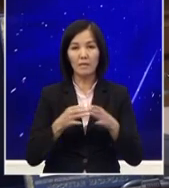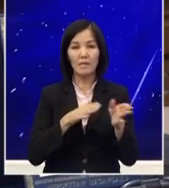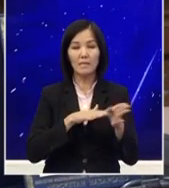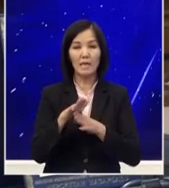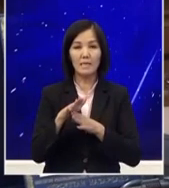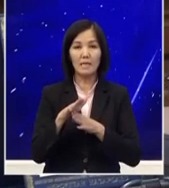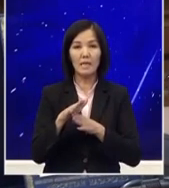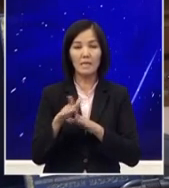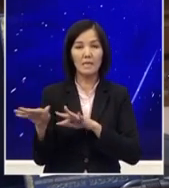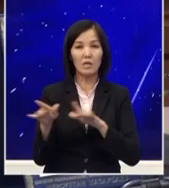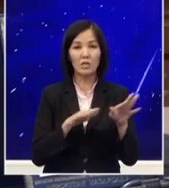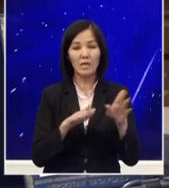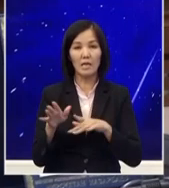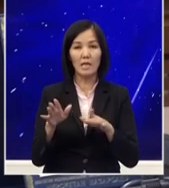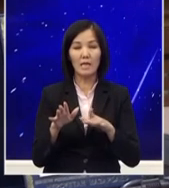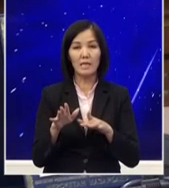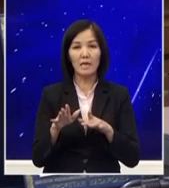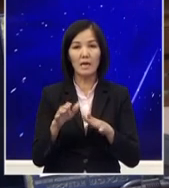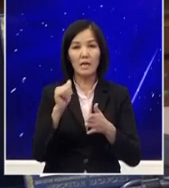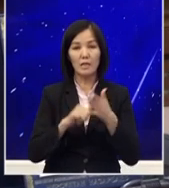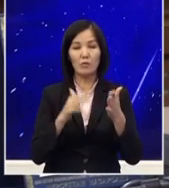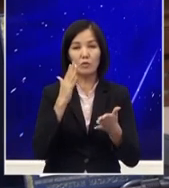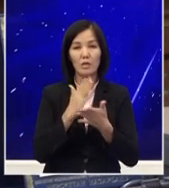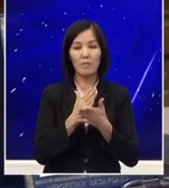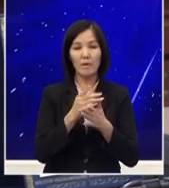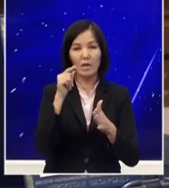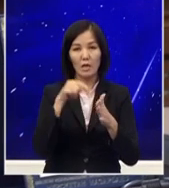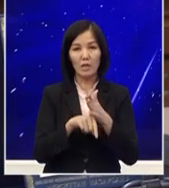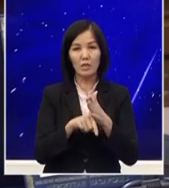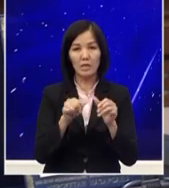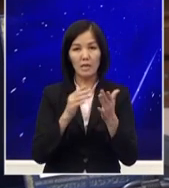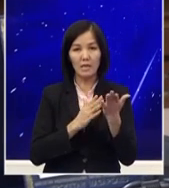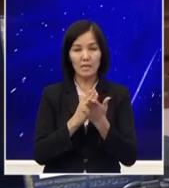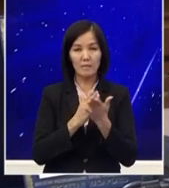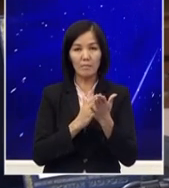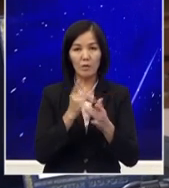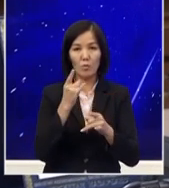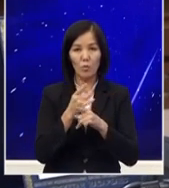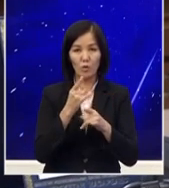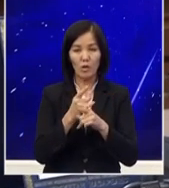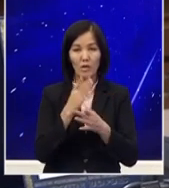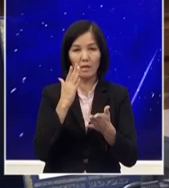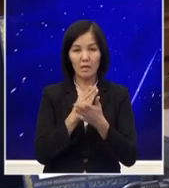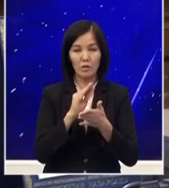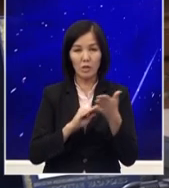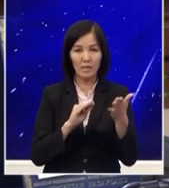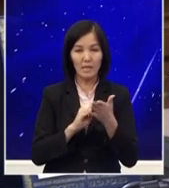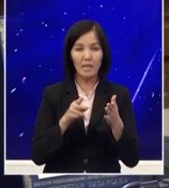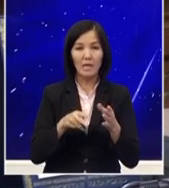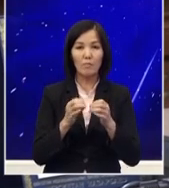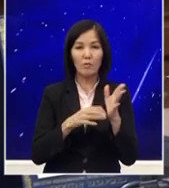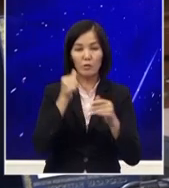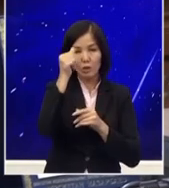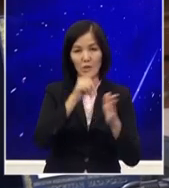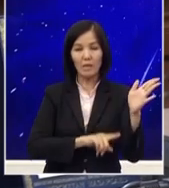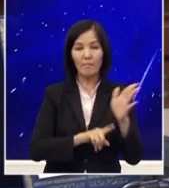асырылатын іс-шаралардың тиімсіздігін анықтады. Ол бойынша ішкі аудит қызметінің қызметі формальды сипатта екенін көрсетті. Яғни 2018